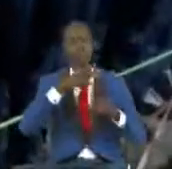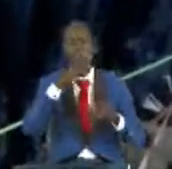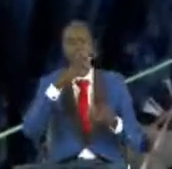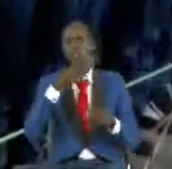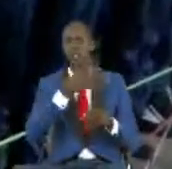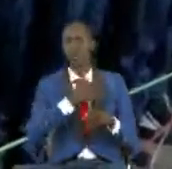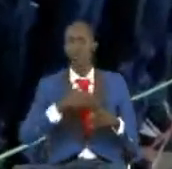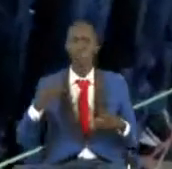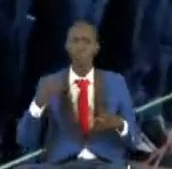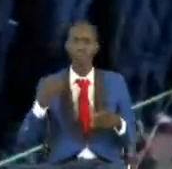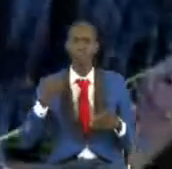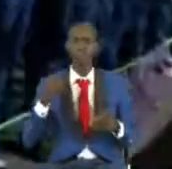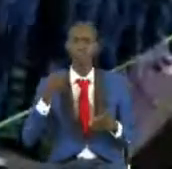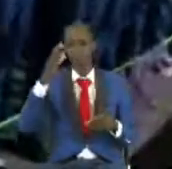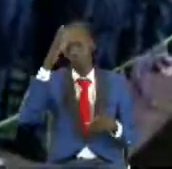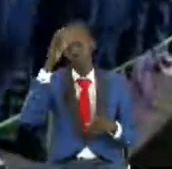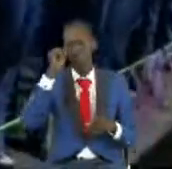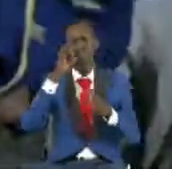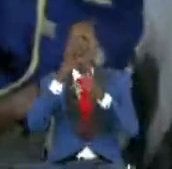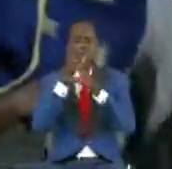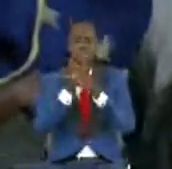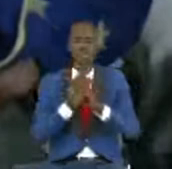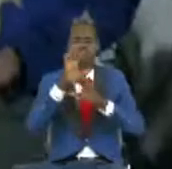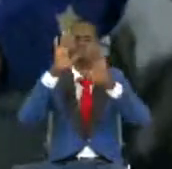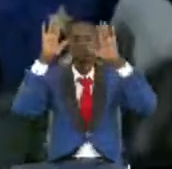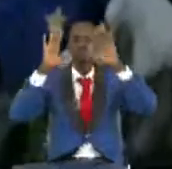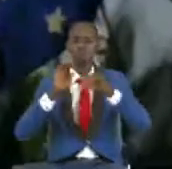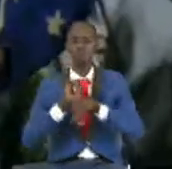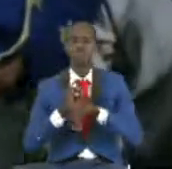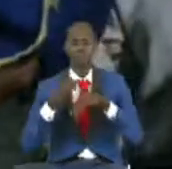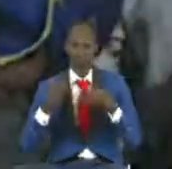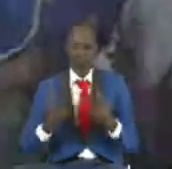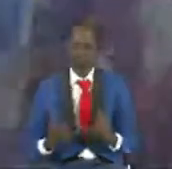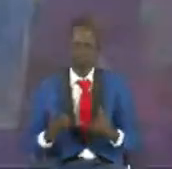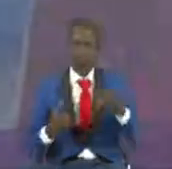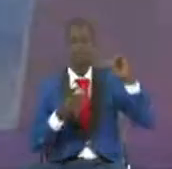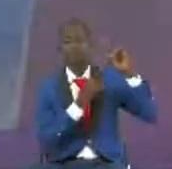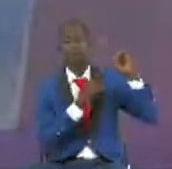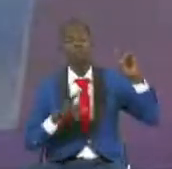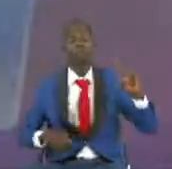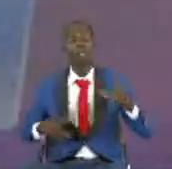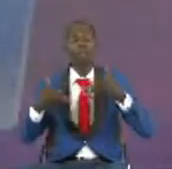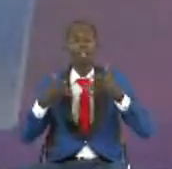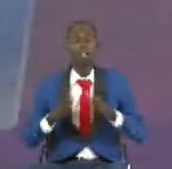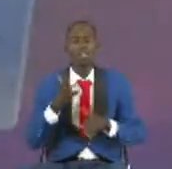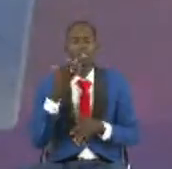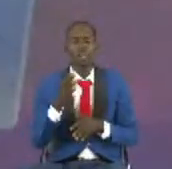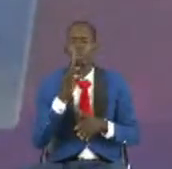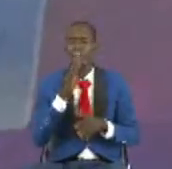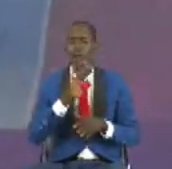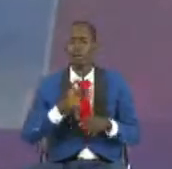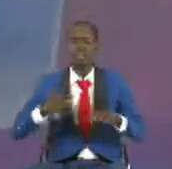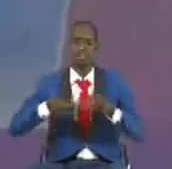mères, recevez votre miracle maintenant. Seigneur, qu'il y ait une